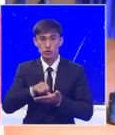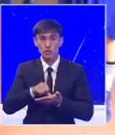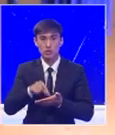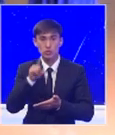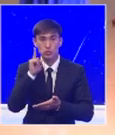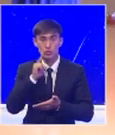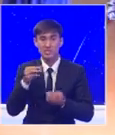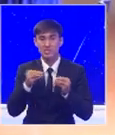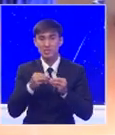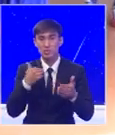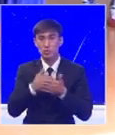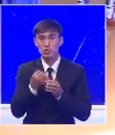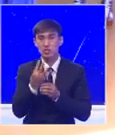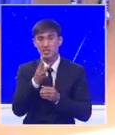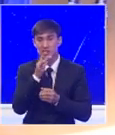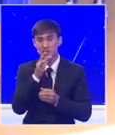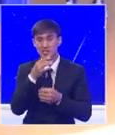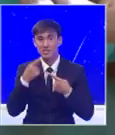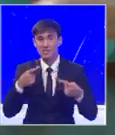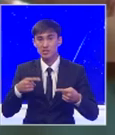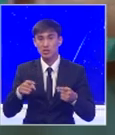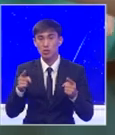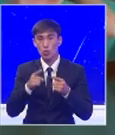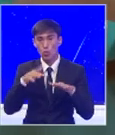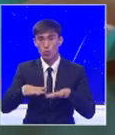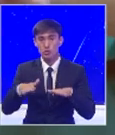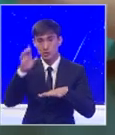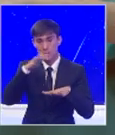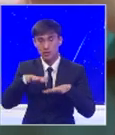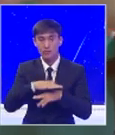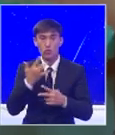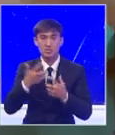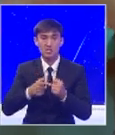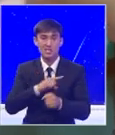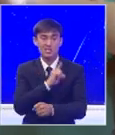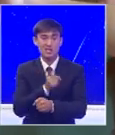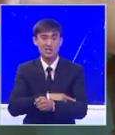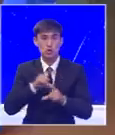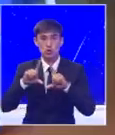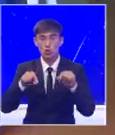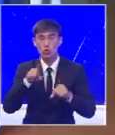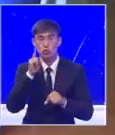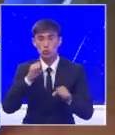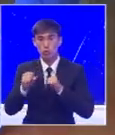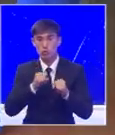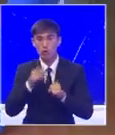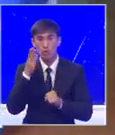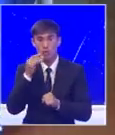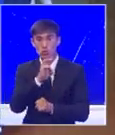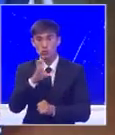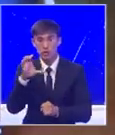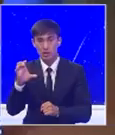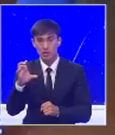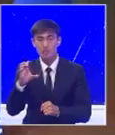участие юноши от 10 до 14 лет из разных уголков страны, в том числе и из сильнейшей школы юношеского бокса из Алматы и